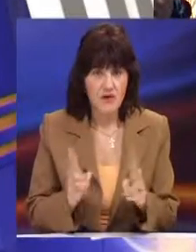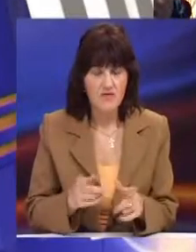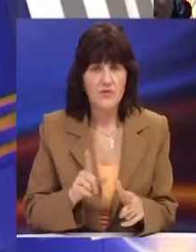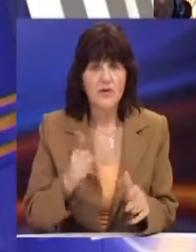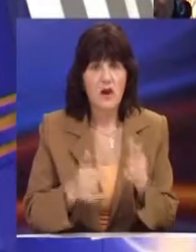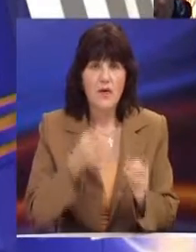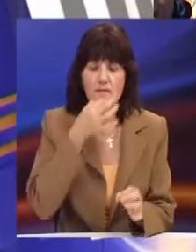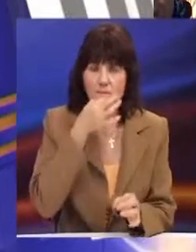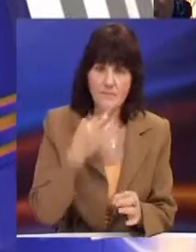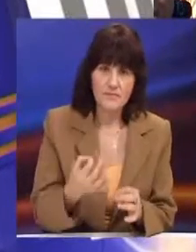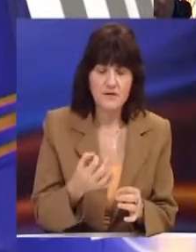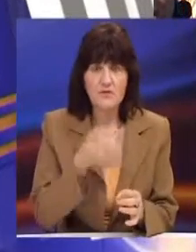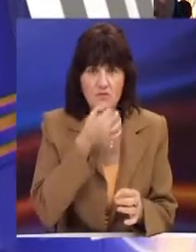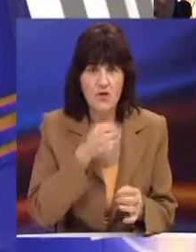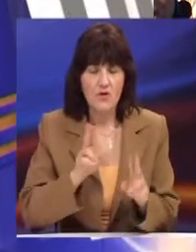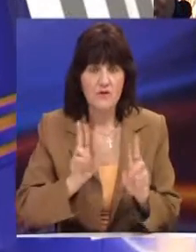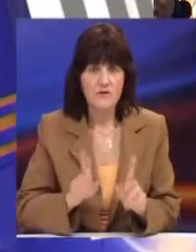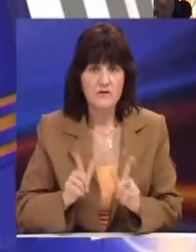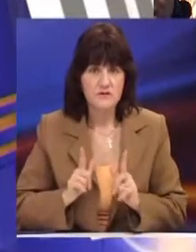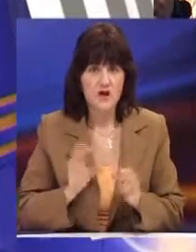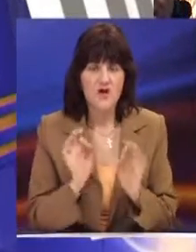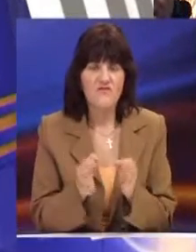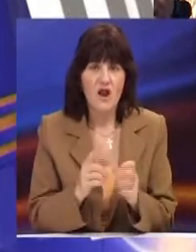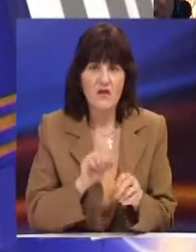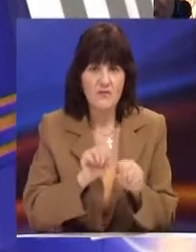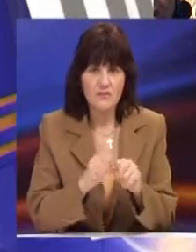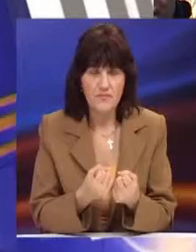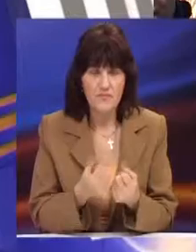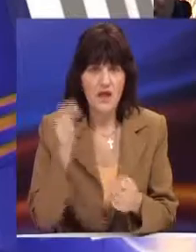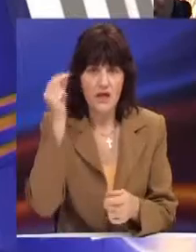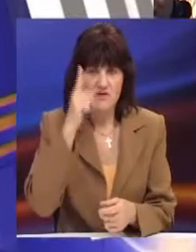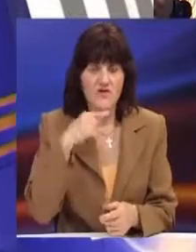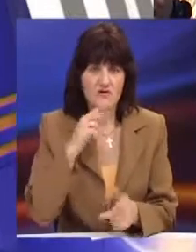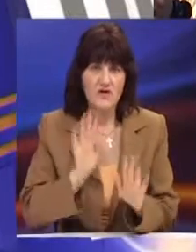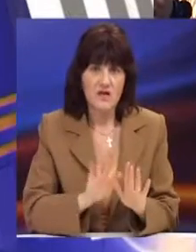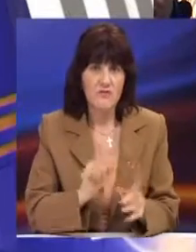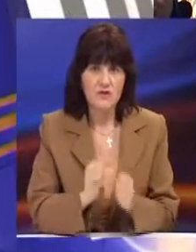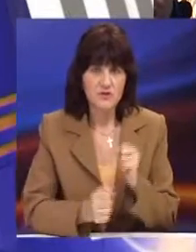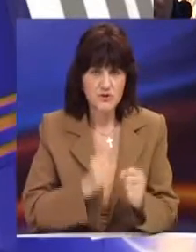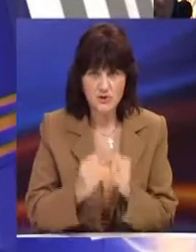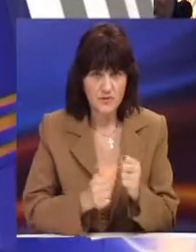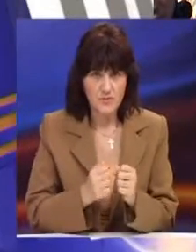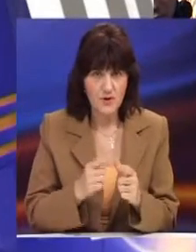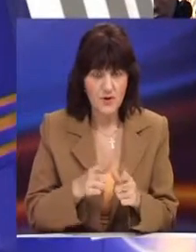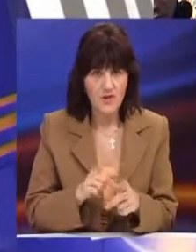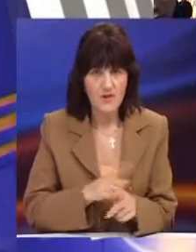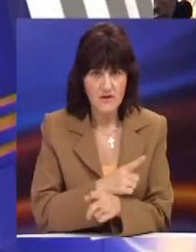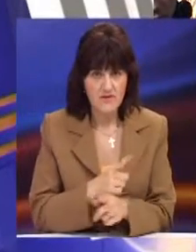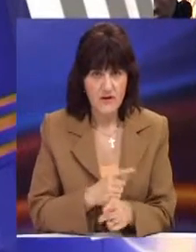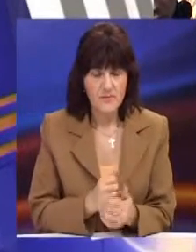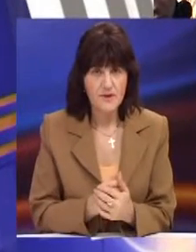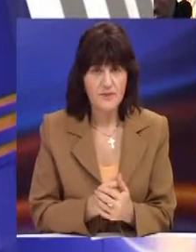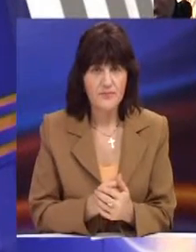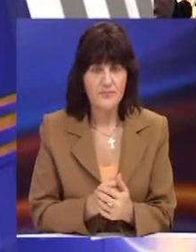izvesti, ali se postavlja pitanje njegovog kvaliteta i dešavalo nam se, naše iskustva govore da to ne treba forsirati u takvim